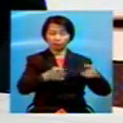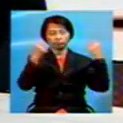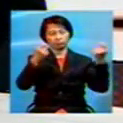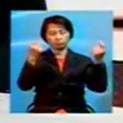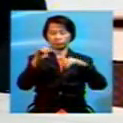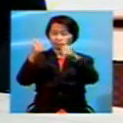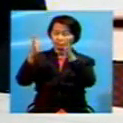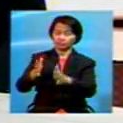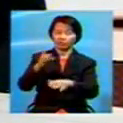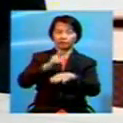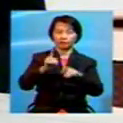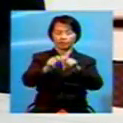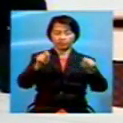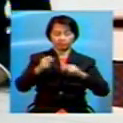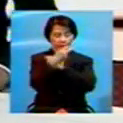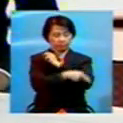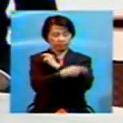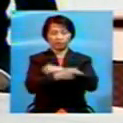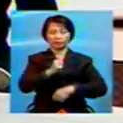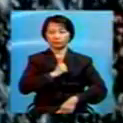oleh penyokong di laman